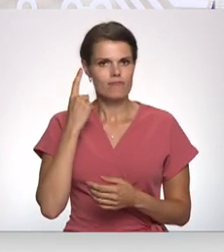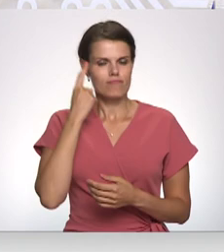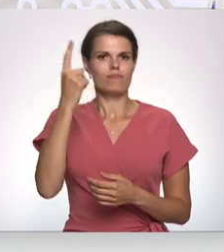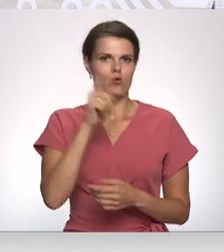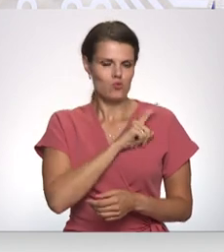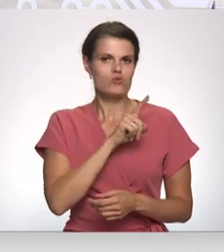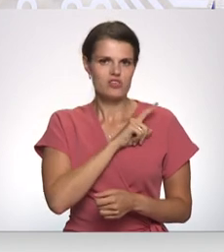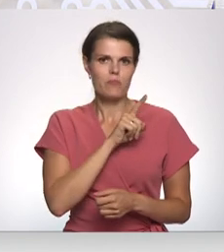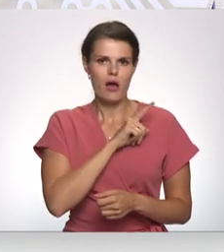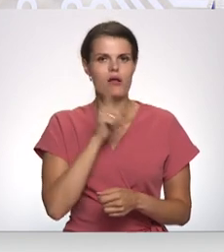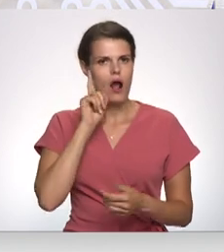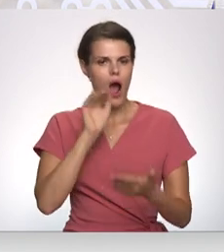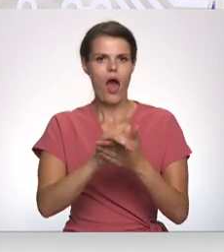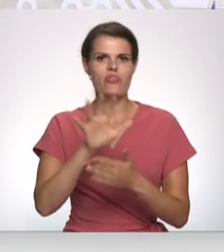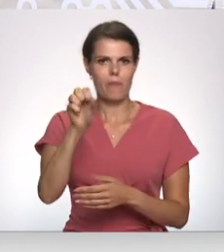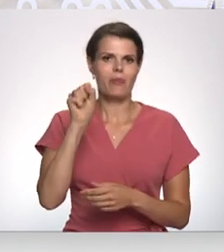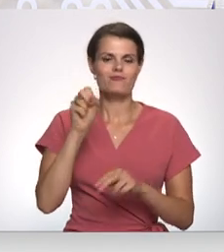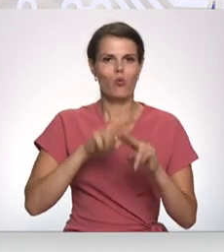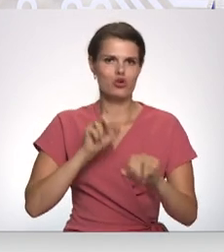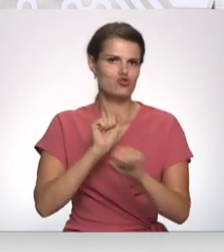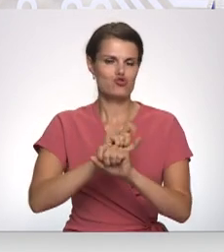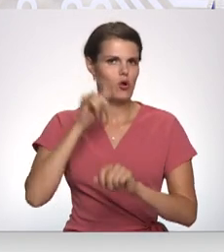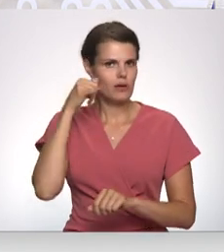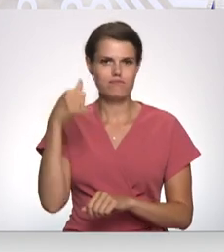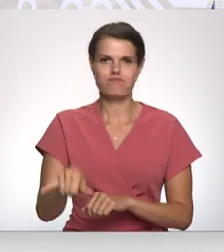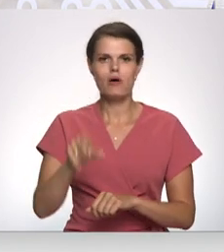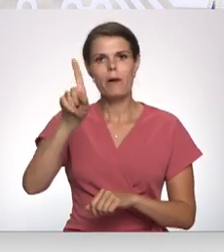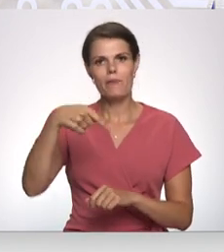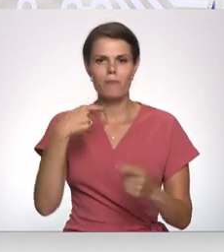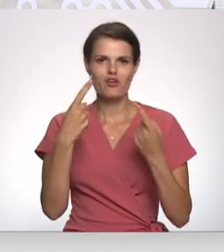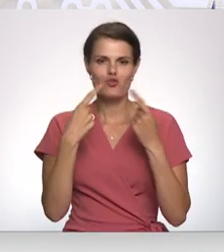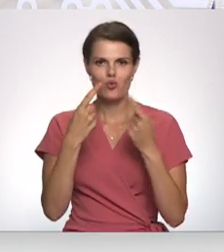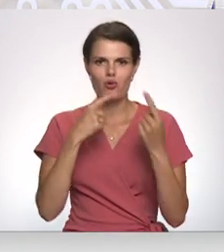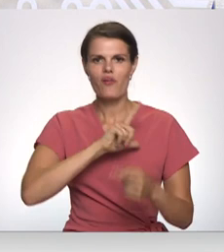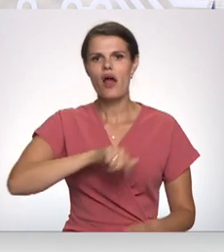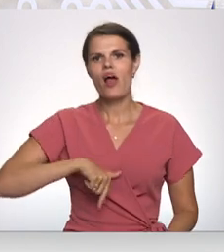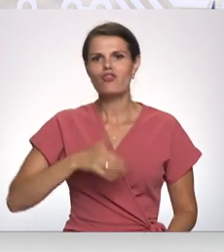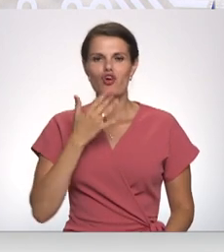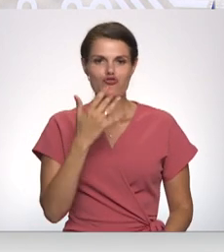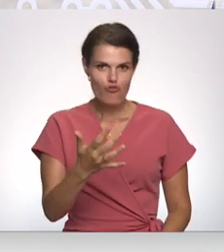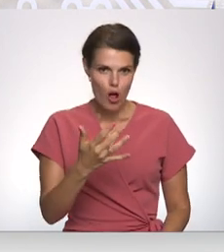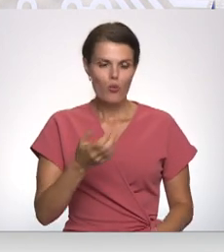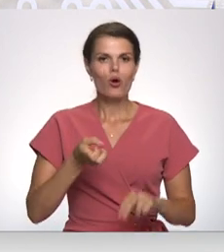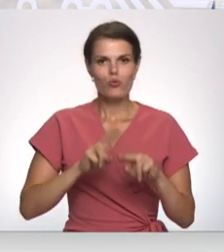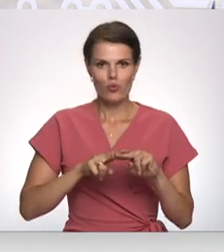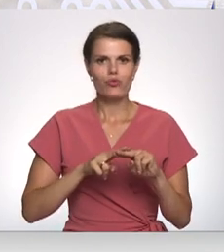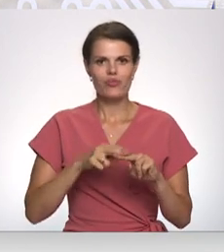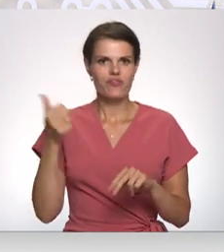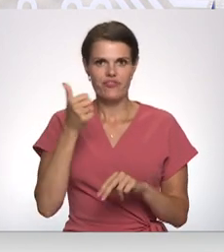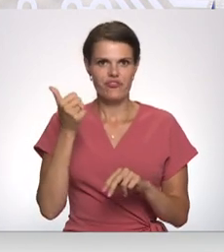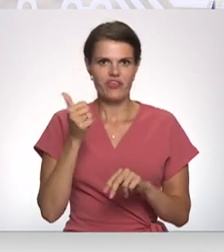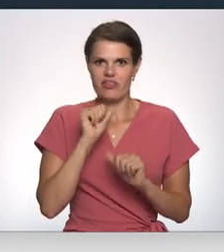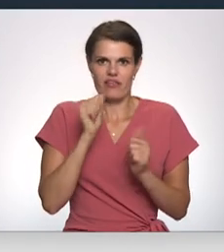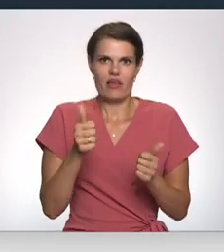kā atpazīt to un pārtraukt. Tad pieprasīt runāt latviešu valodā, un viņi